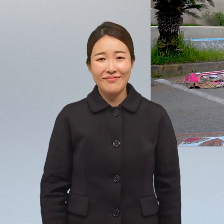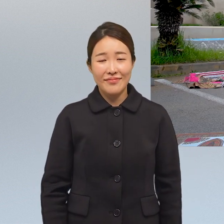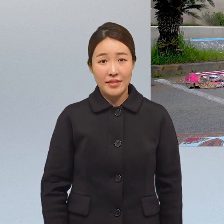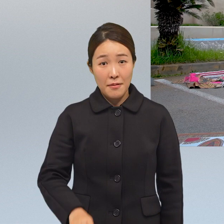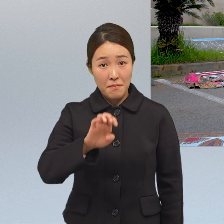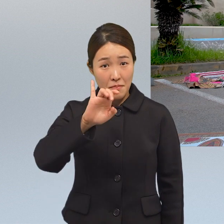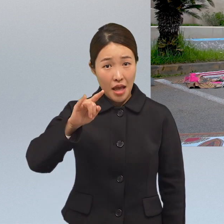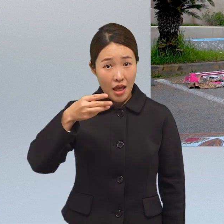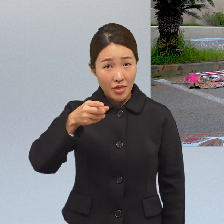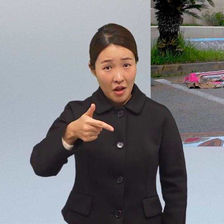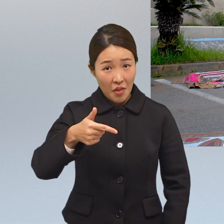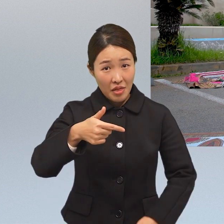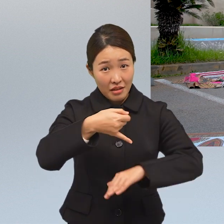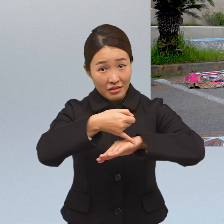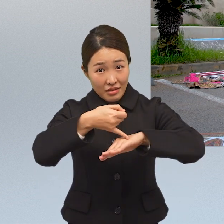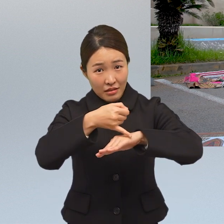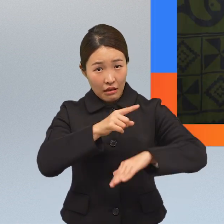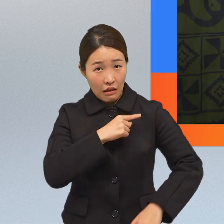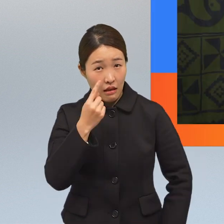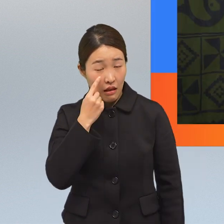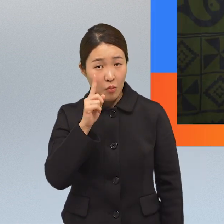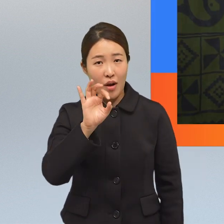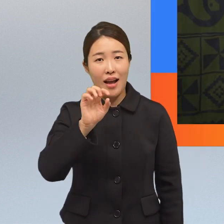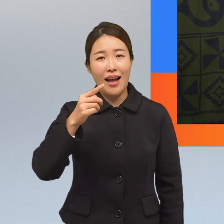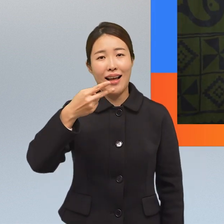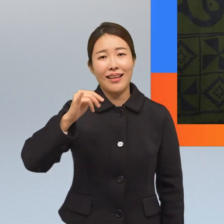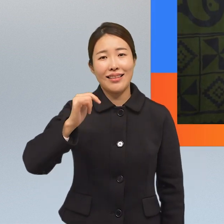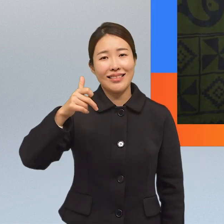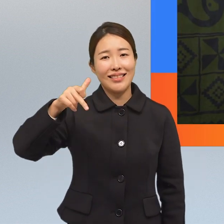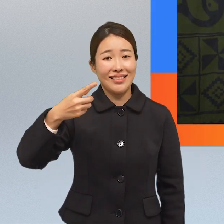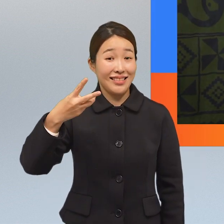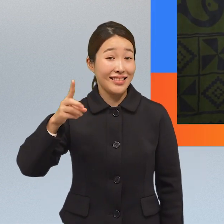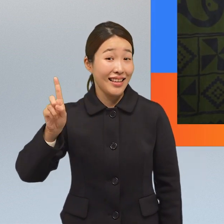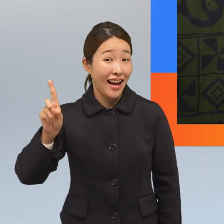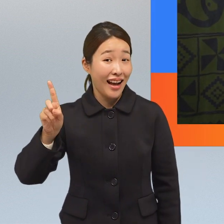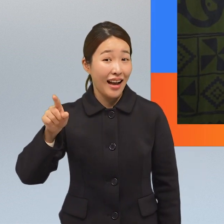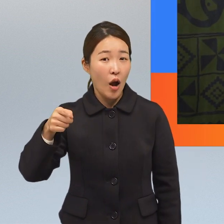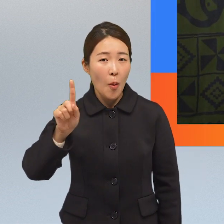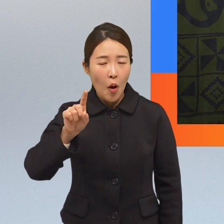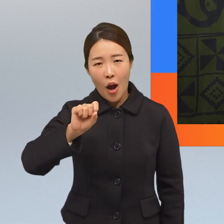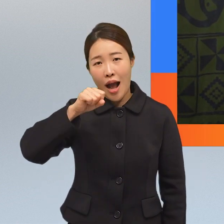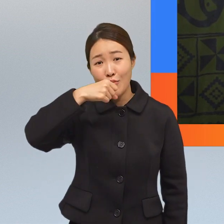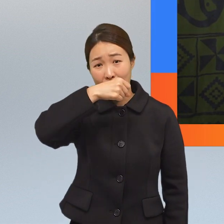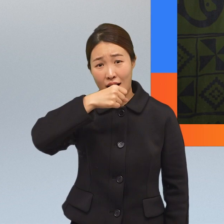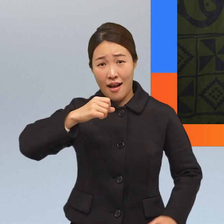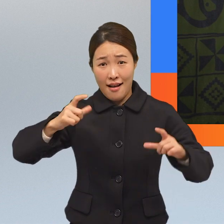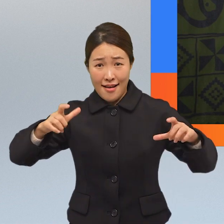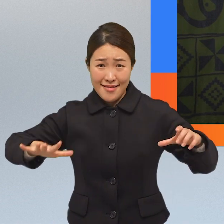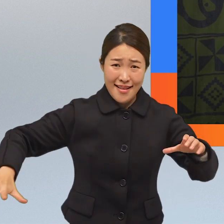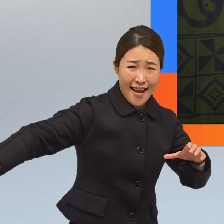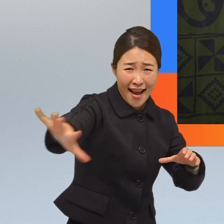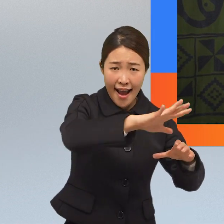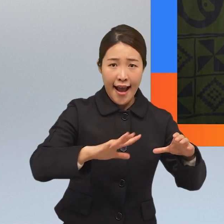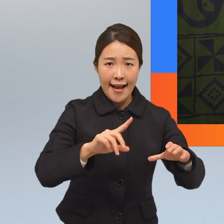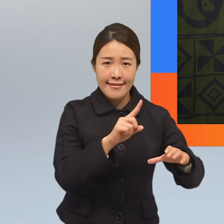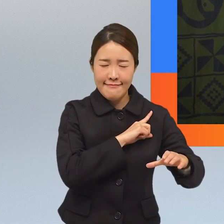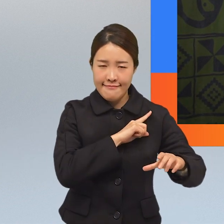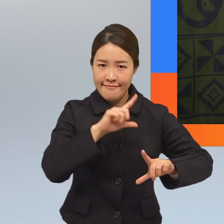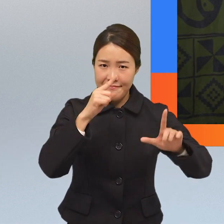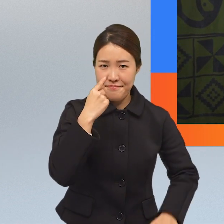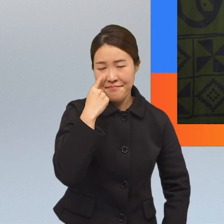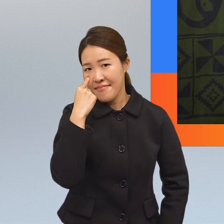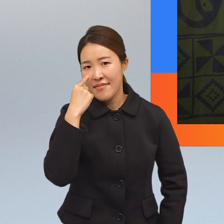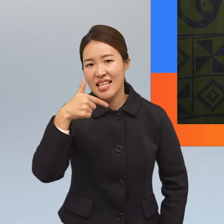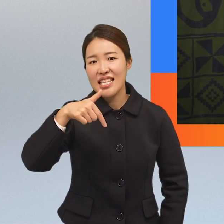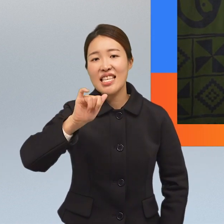하면은 자주 볼 수 있는 것 중에 하나가 아딩크라 패턴인데요. 거의 아프리카의 전역을 상징하기도 하는